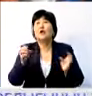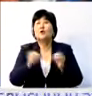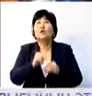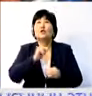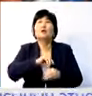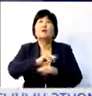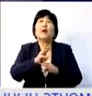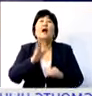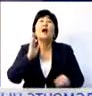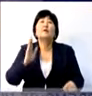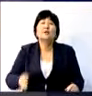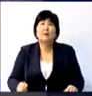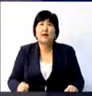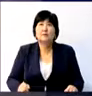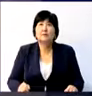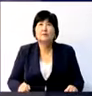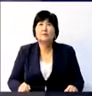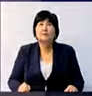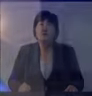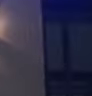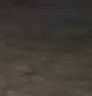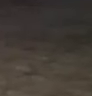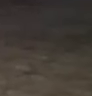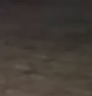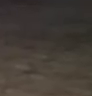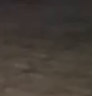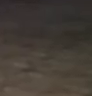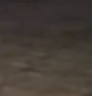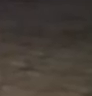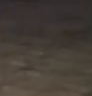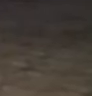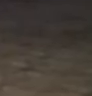жұмыспен қамтымақ. Асқар Тәжиев, Бекболат Әбден, Қанат Махамбет, Қызылорда телеарнасы, Жалағаш ауданынан.